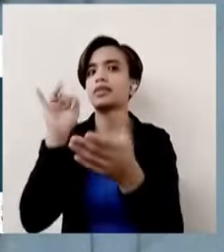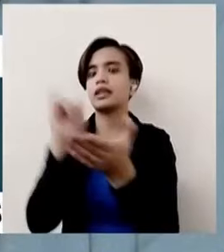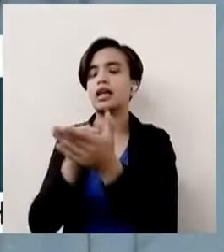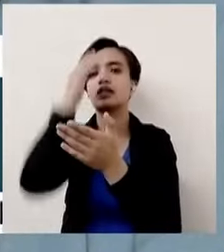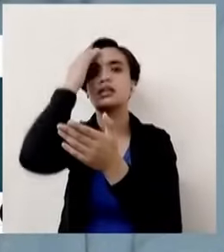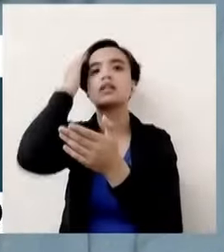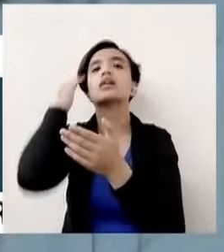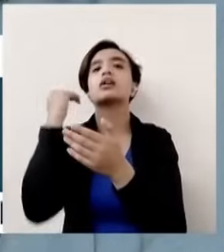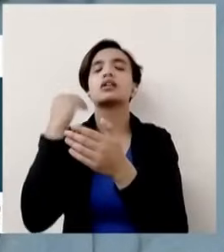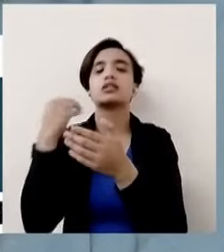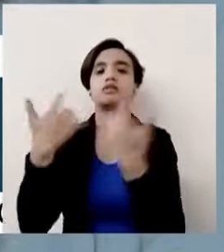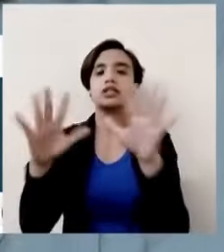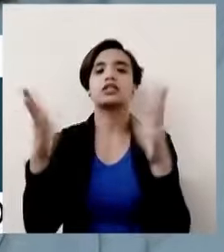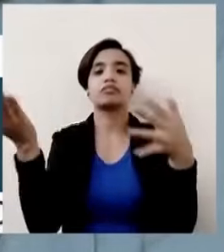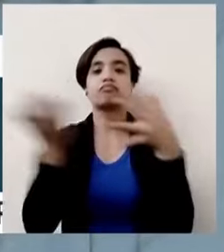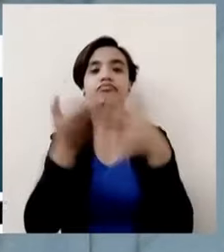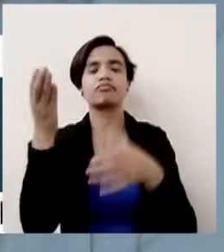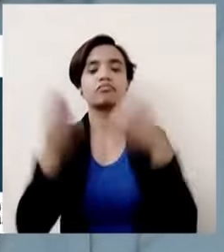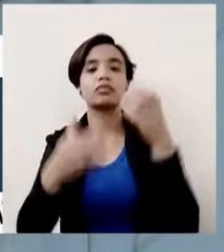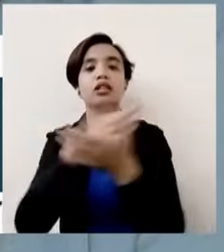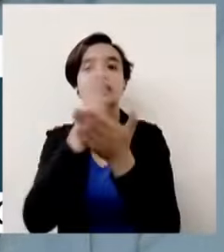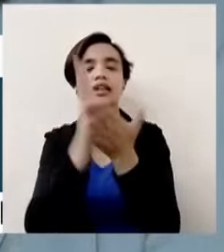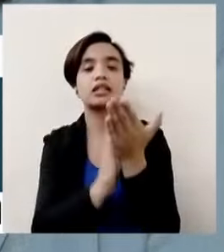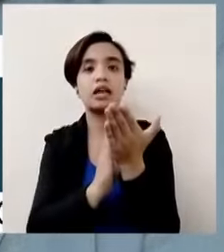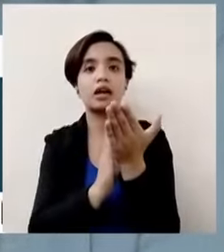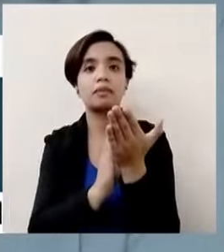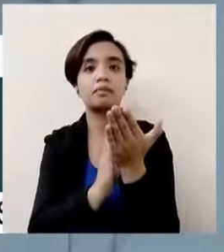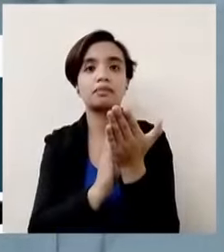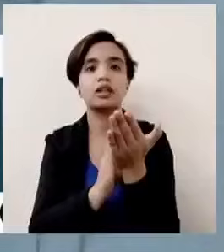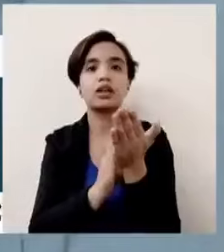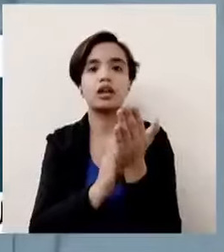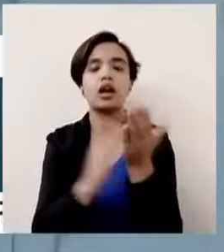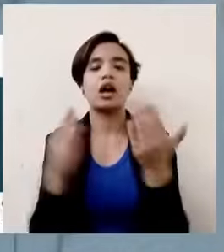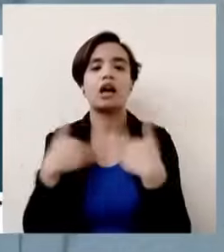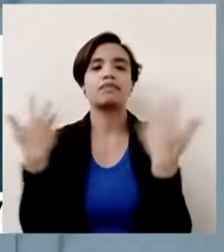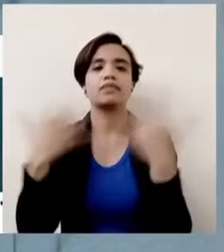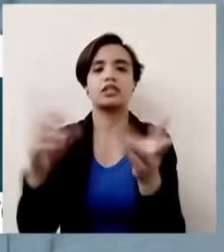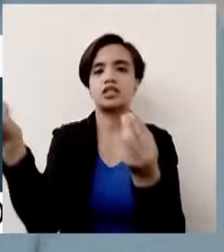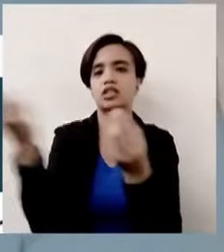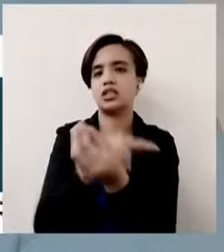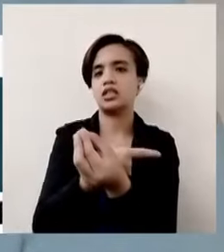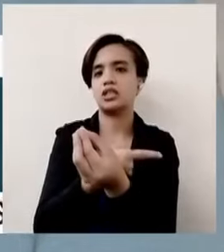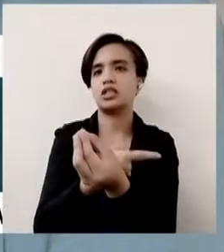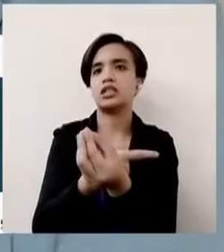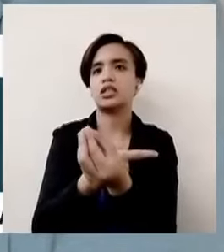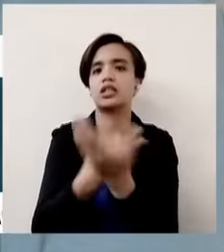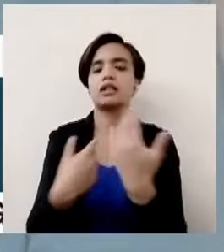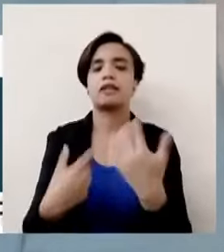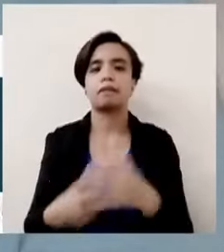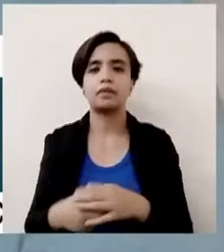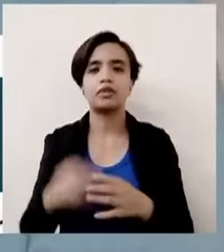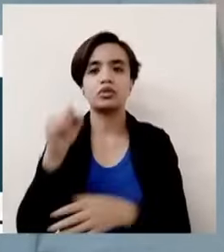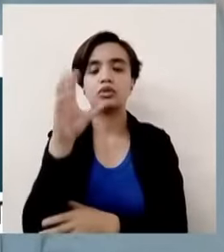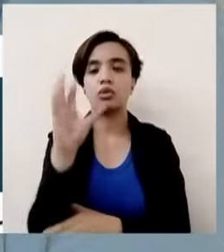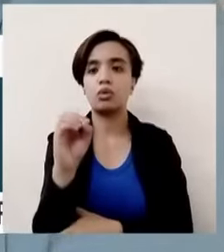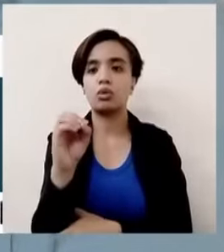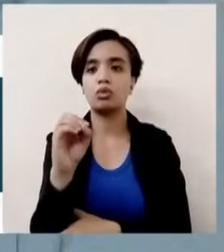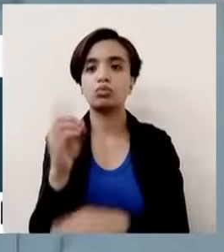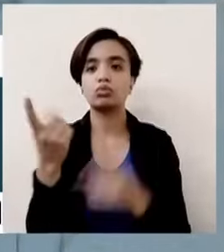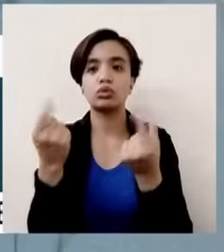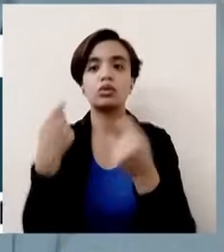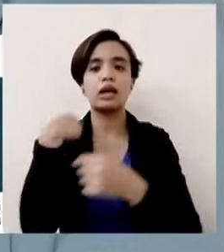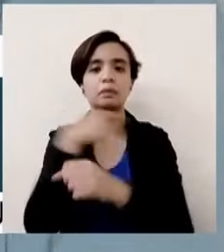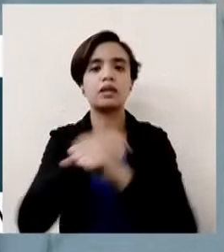po natin. Yung iba din po ay may mga na-terminate na rin po ng mga service. So ini-ensure lang po namin